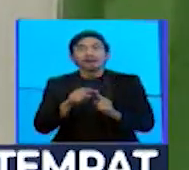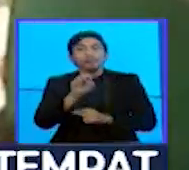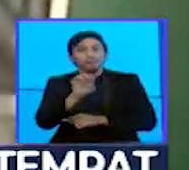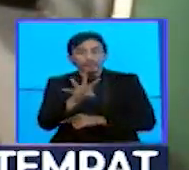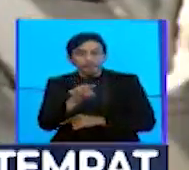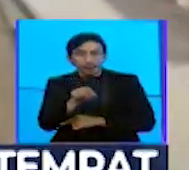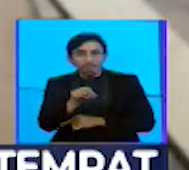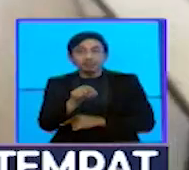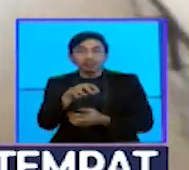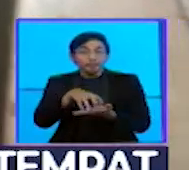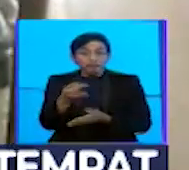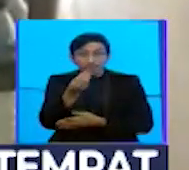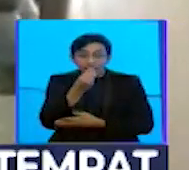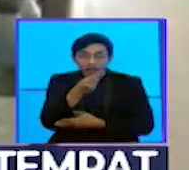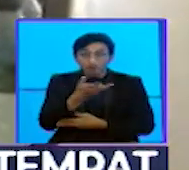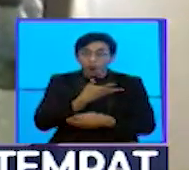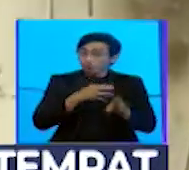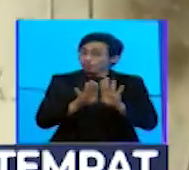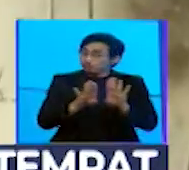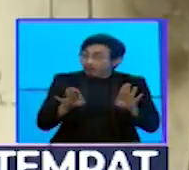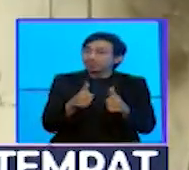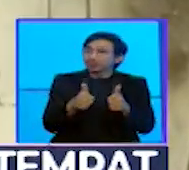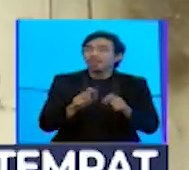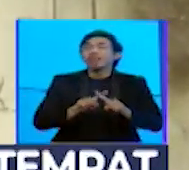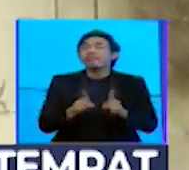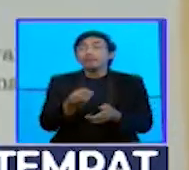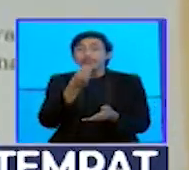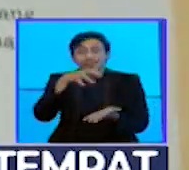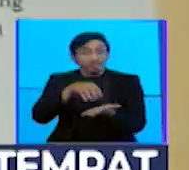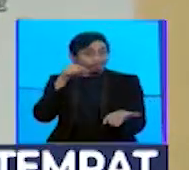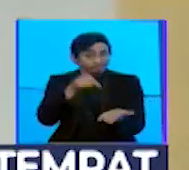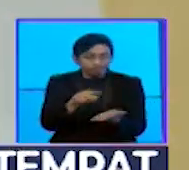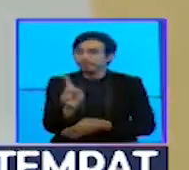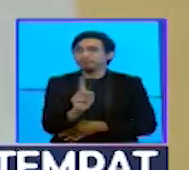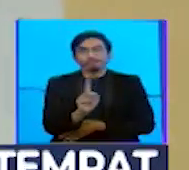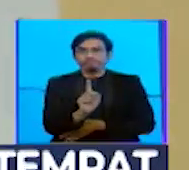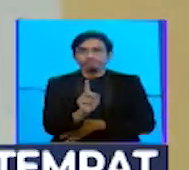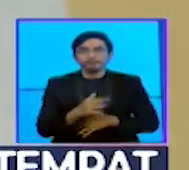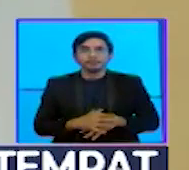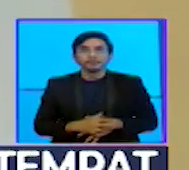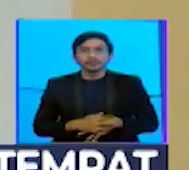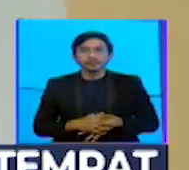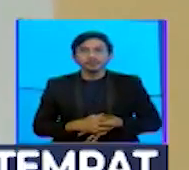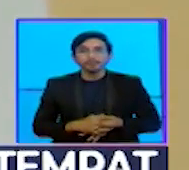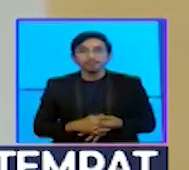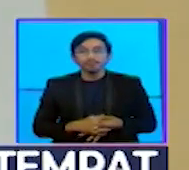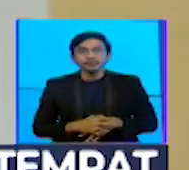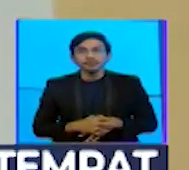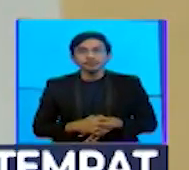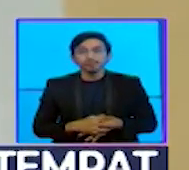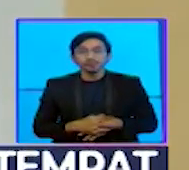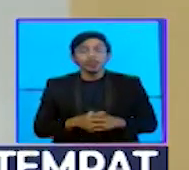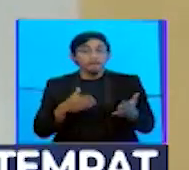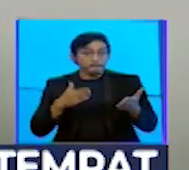menyediakan tempat dan melayani menyantap makanan dan minuman di siang hari selama bulan Ramadan. Mereka yang melanggar akan dikenakan